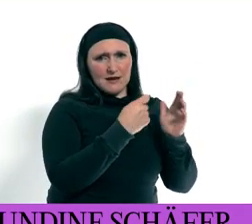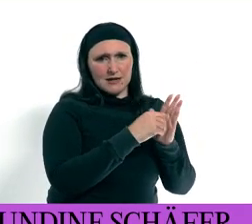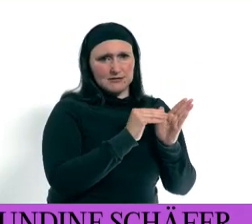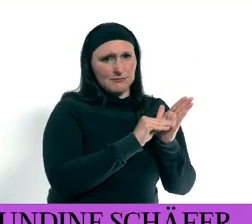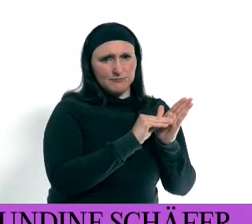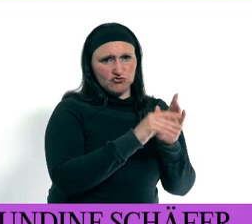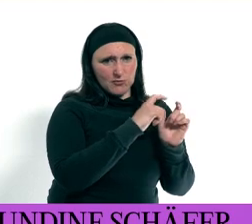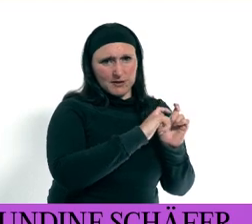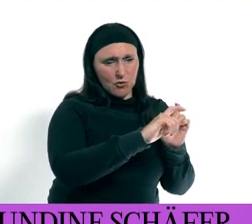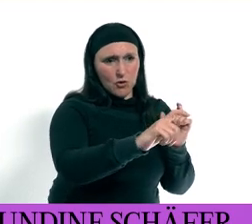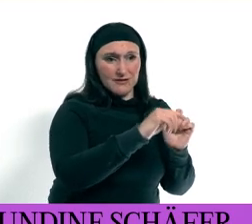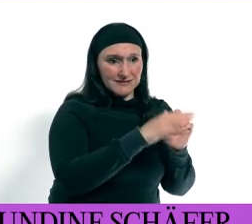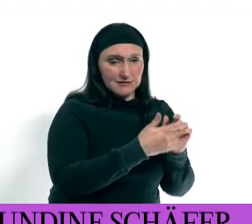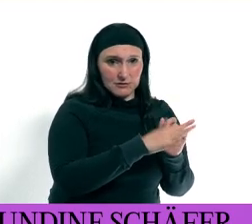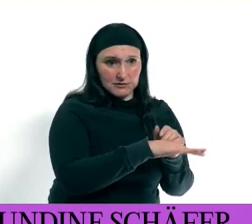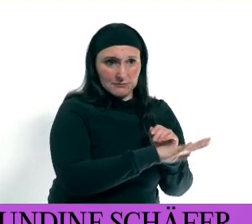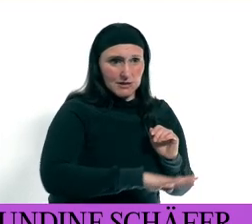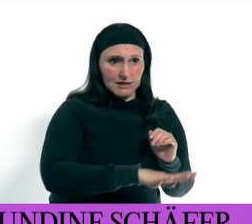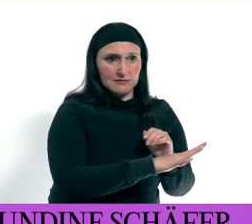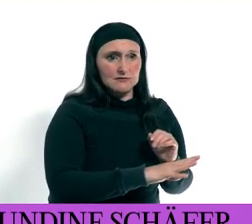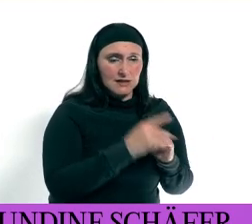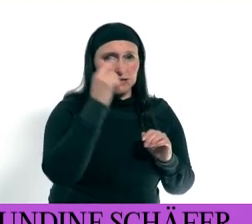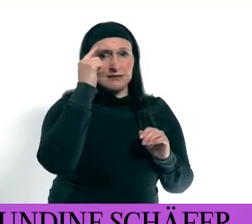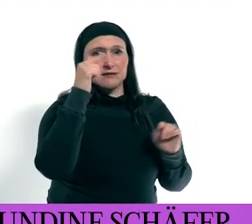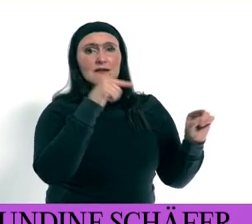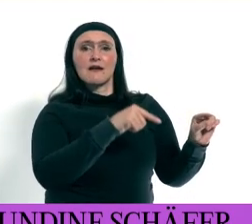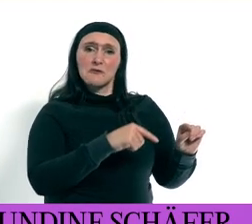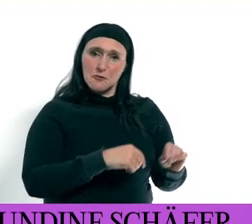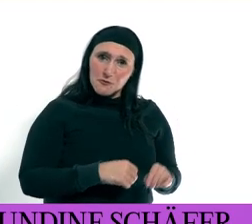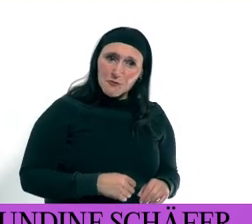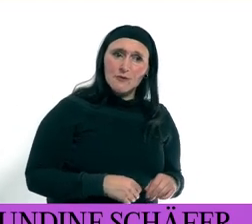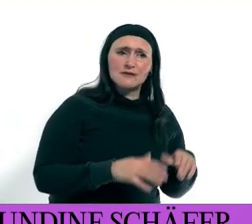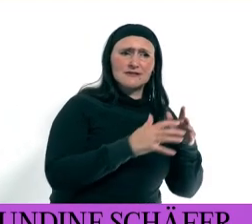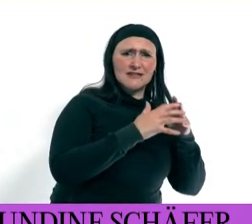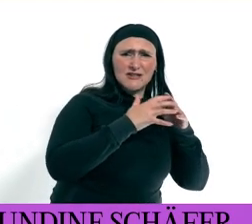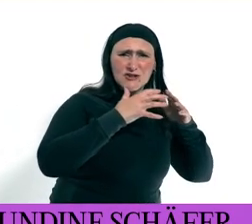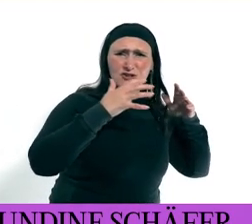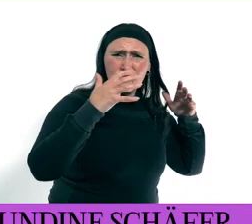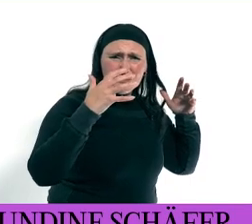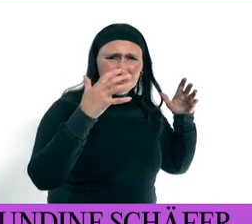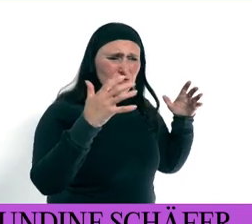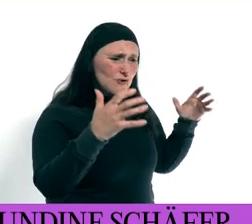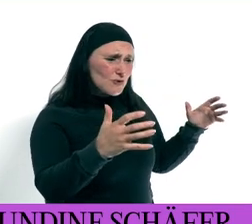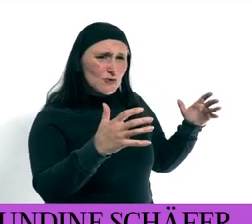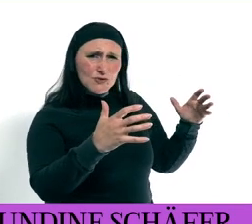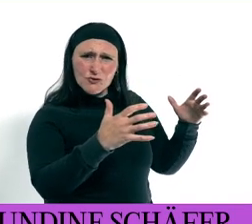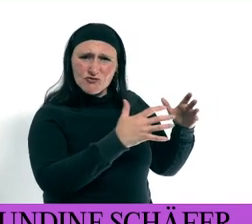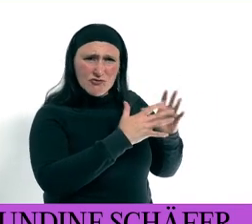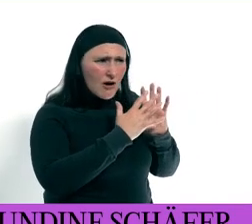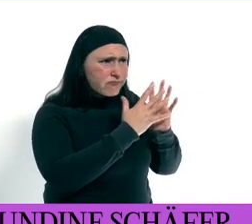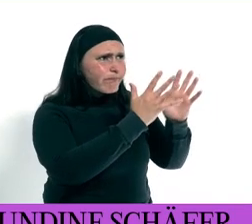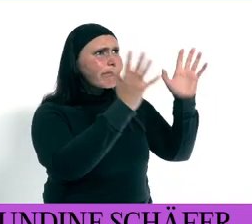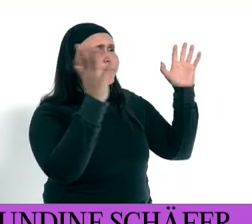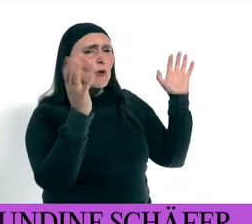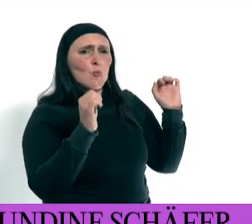Okay, I've not been to your space. Okay, but your studio is nice. It's huge, isn't it? It's Ein Raum, oder?